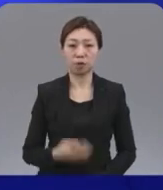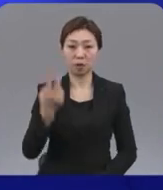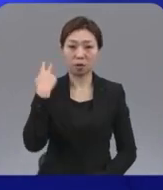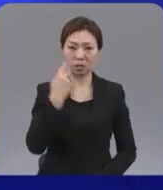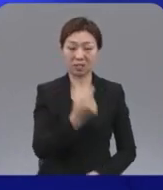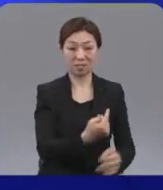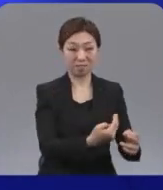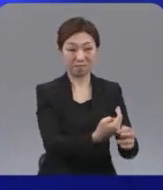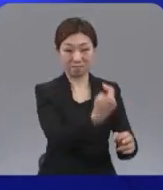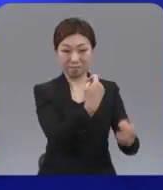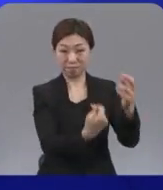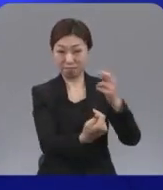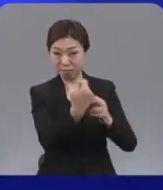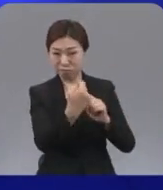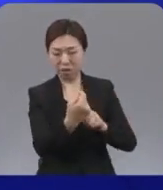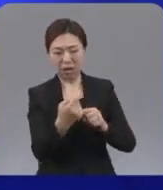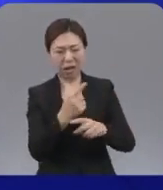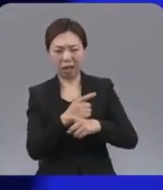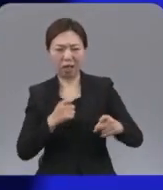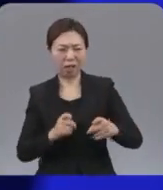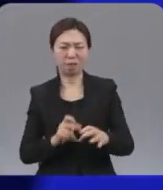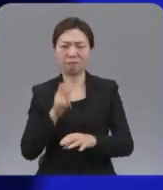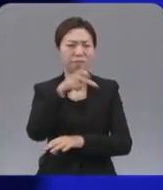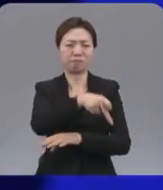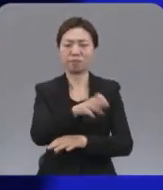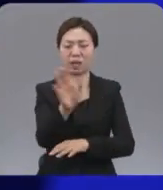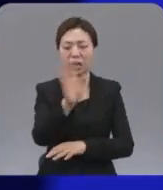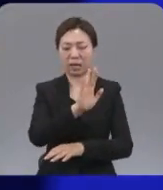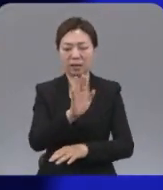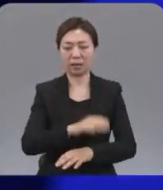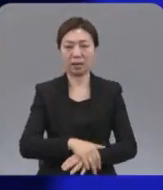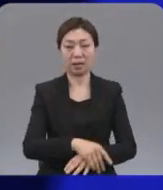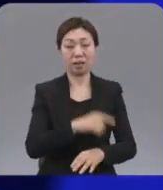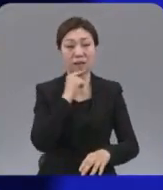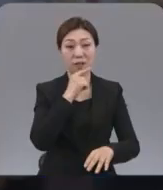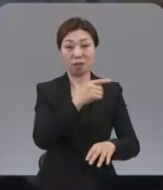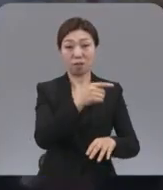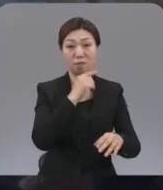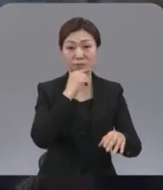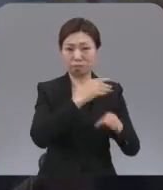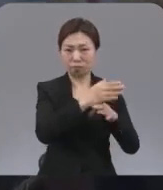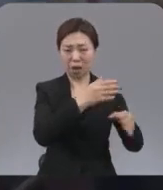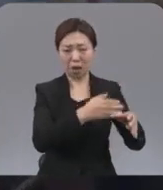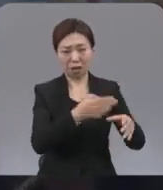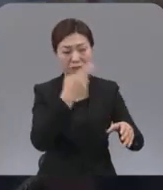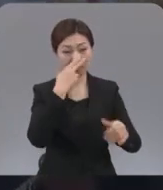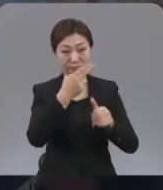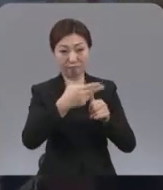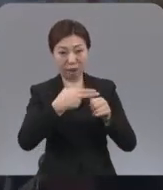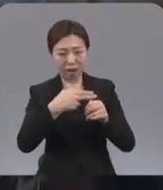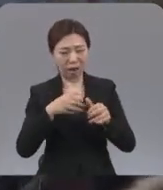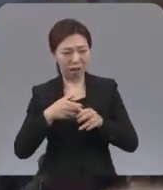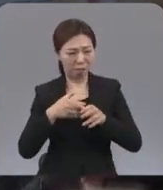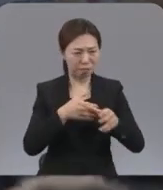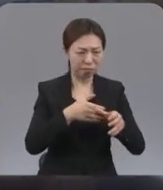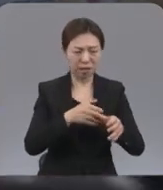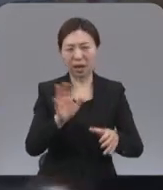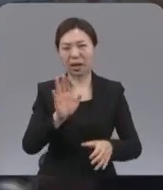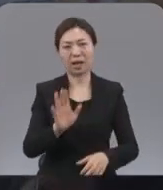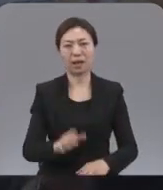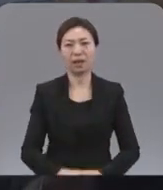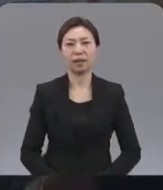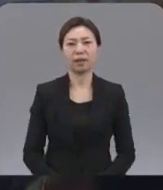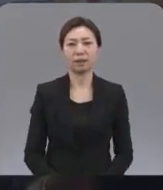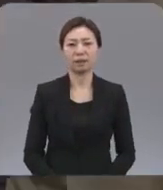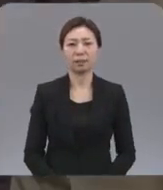表示，如果敌人向西海北方界限以南发起挑衅，从自卫权的角度出发，我们将按照